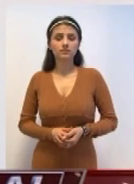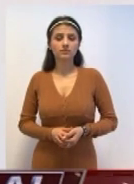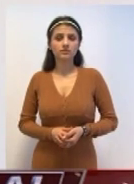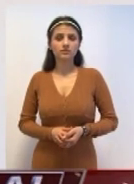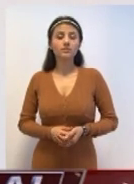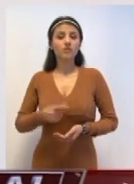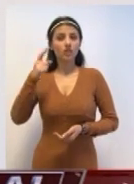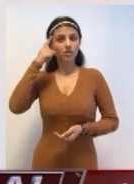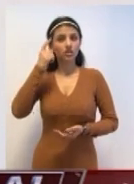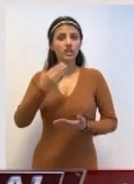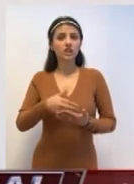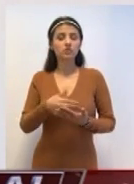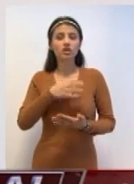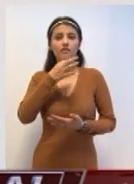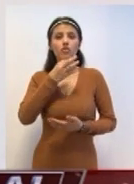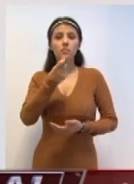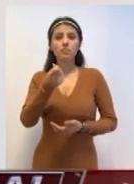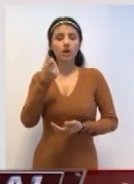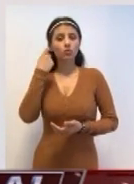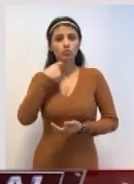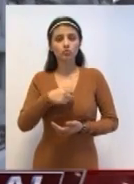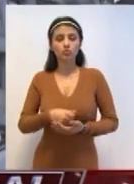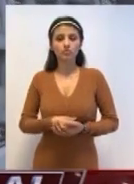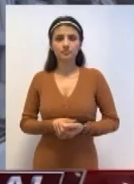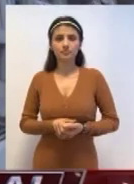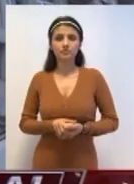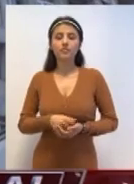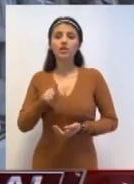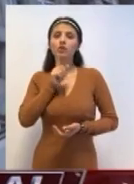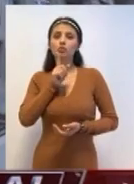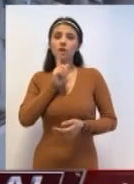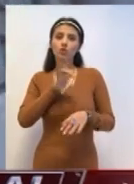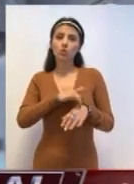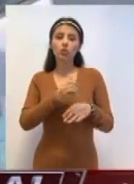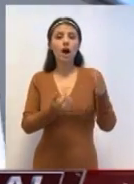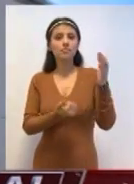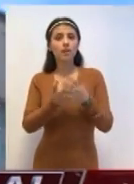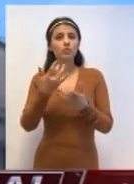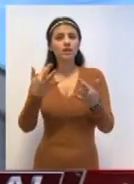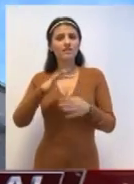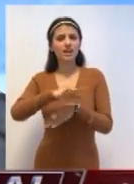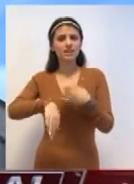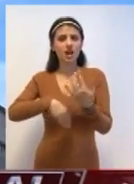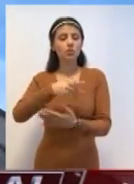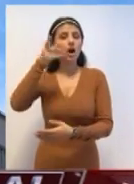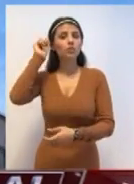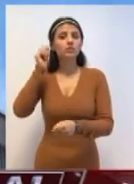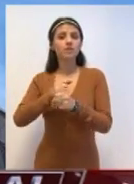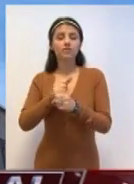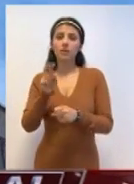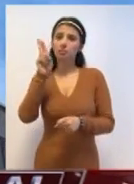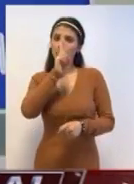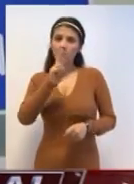inventariate niște sume de bani. Știm despre ce sume? Nu știu. Numele doctorului a mai apărut în